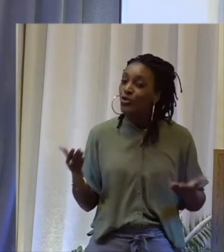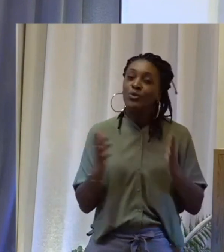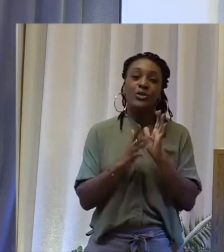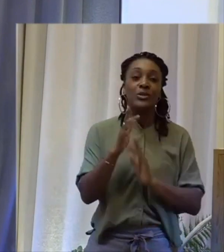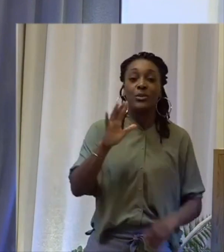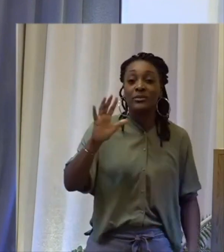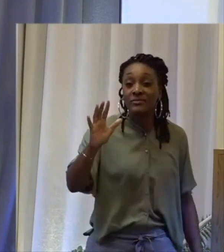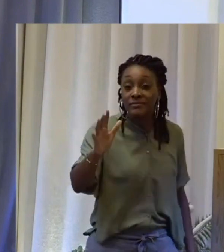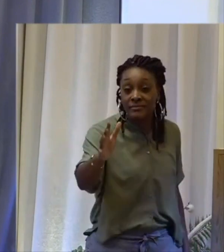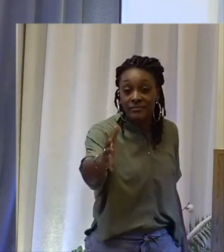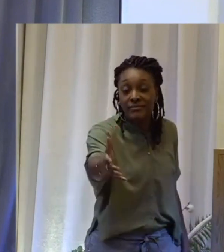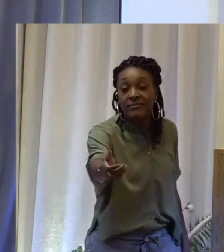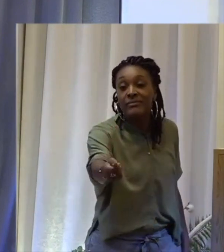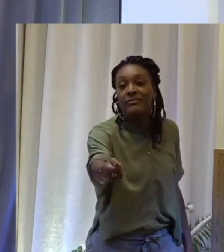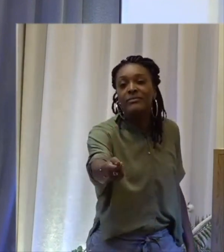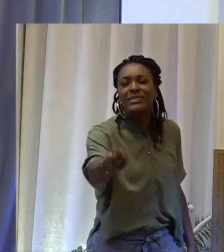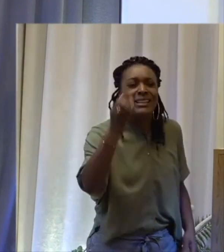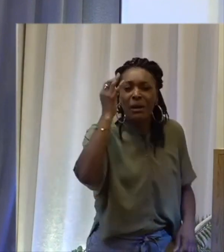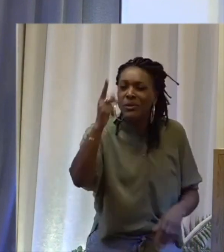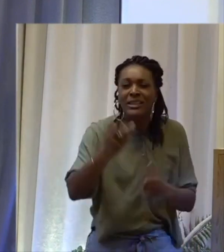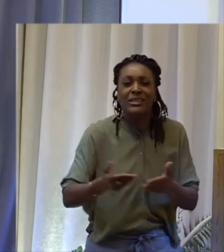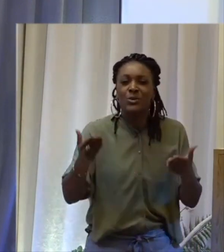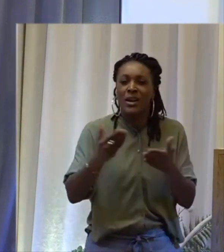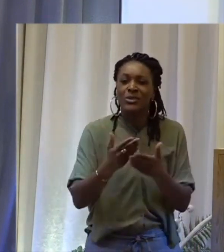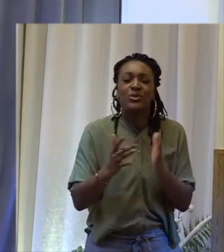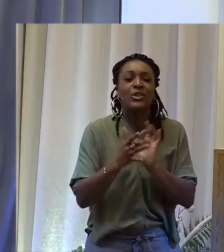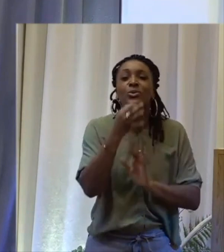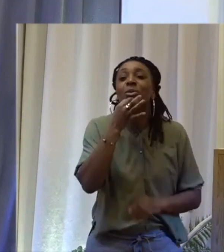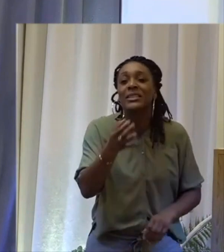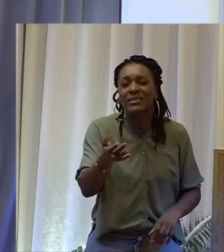main. Il dit, quelle que soit ta situation, laisse-moi intervenir.